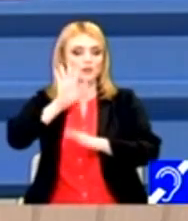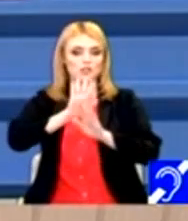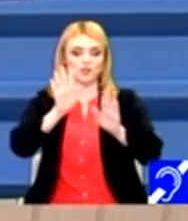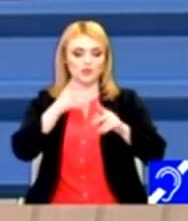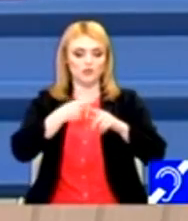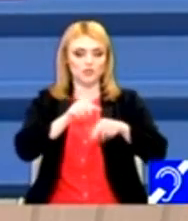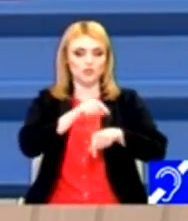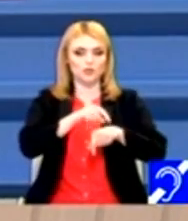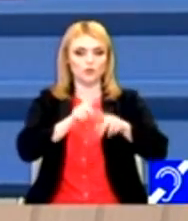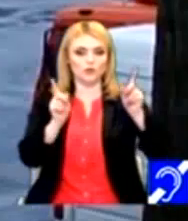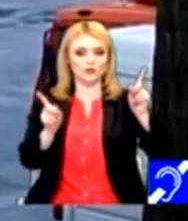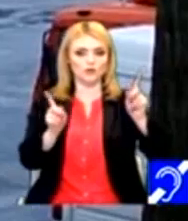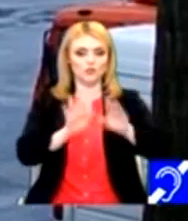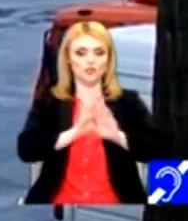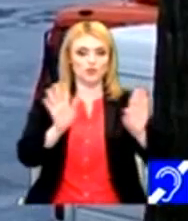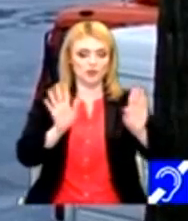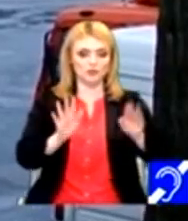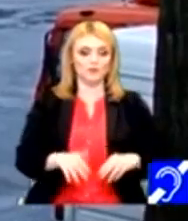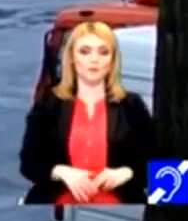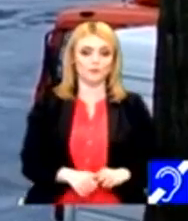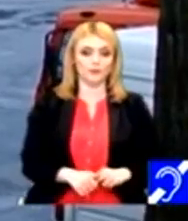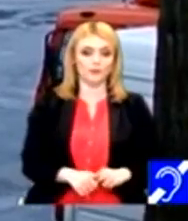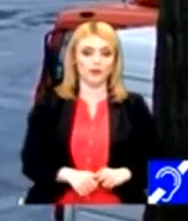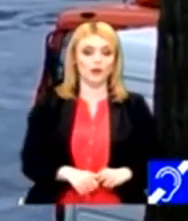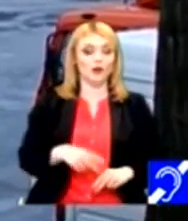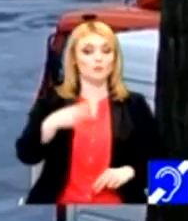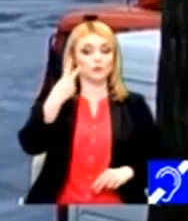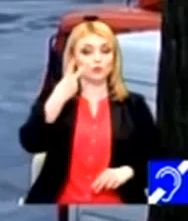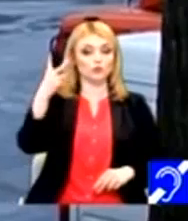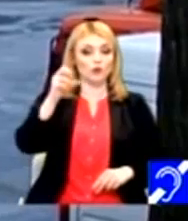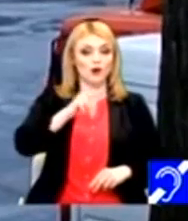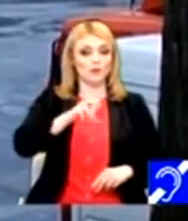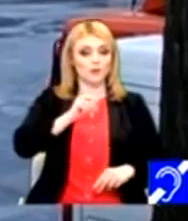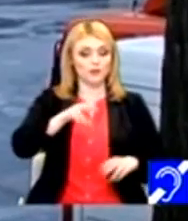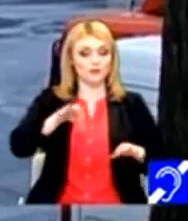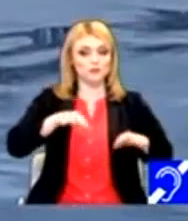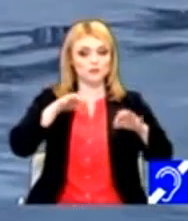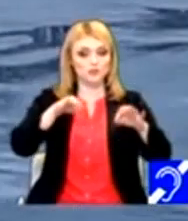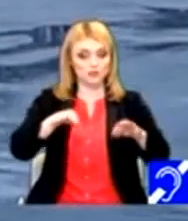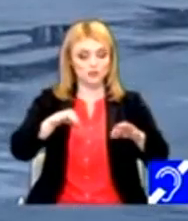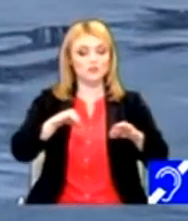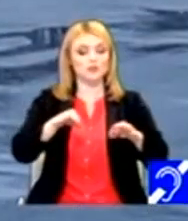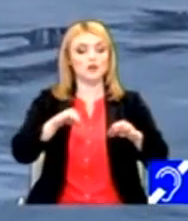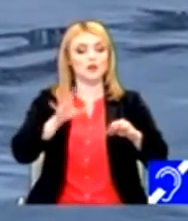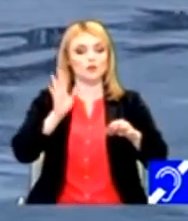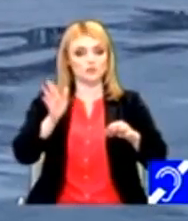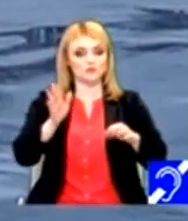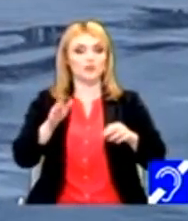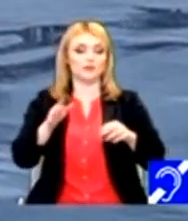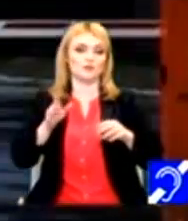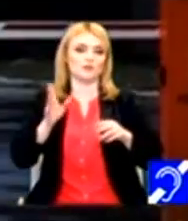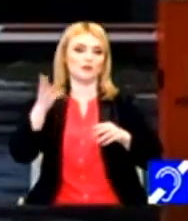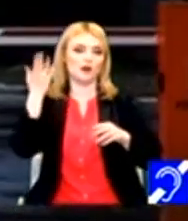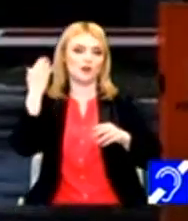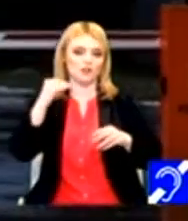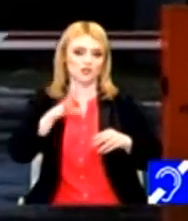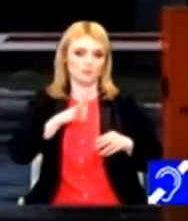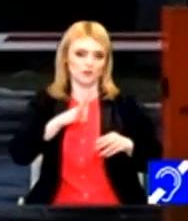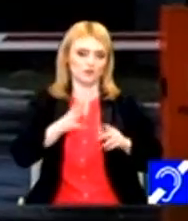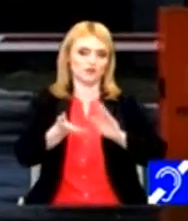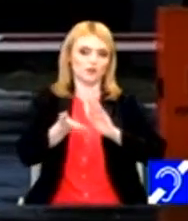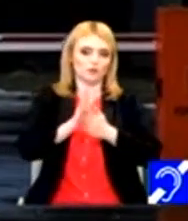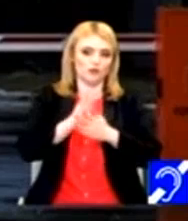încălim. Să fie clar, am venit să vă ajutăm. Suntem pentru protejarea drepturilor voastre și suntem pentru sănătate publică. De